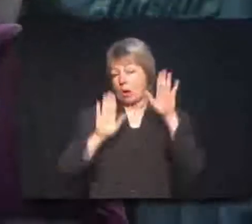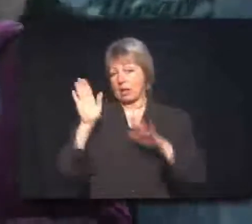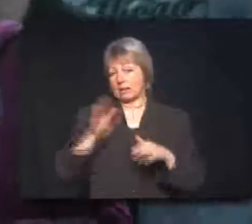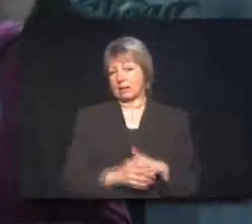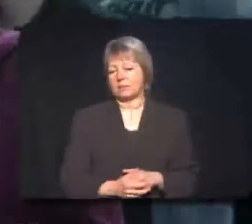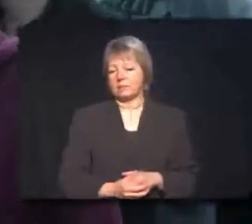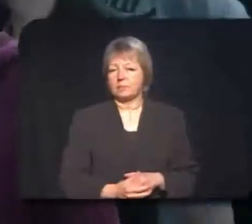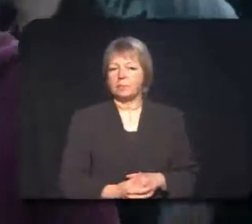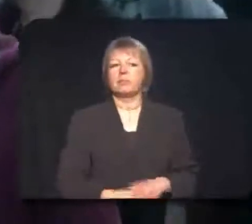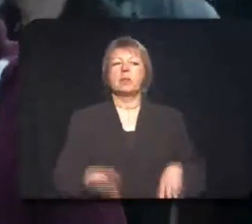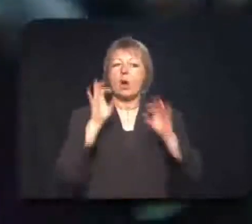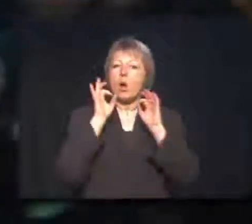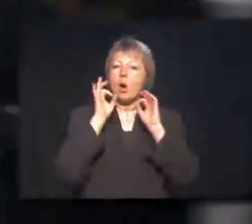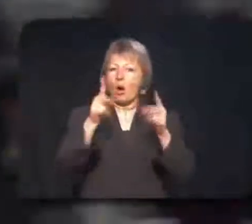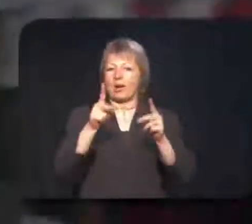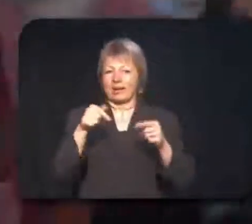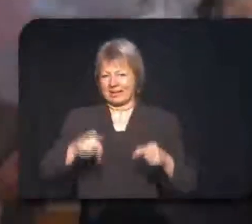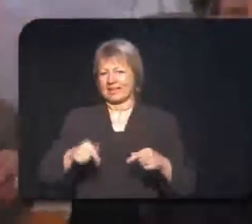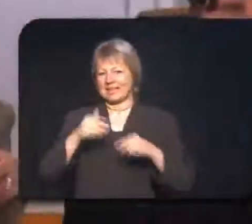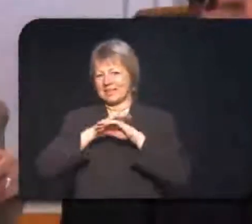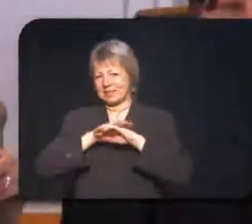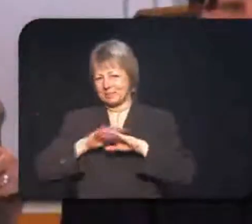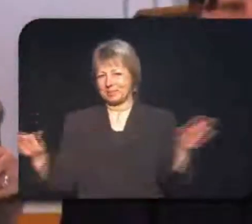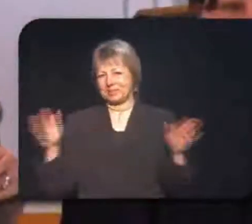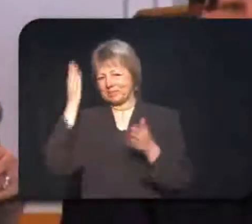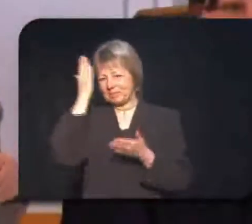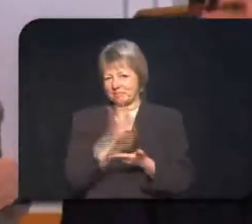das war ja das Ende deines Satzes